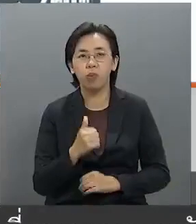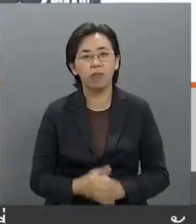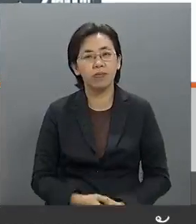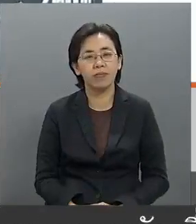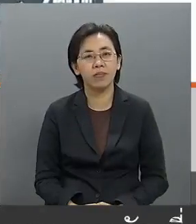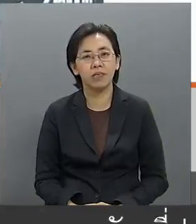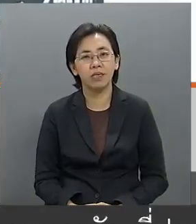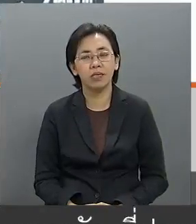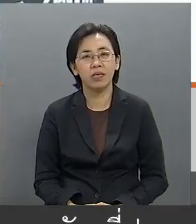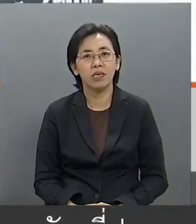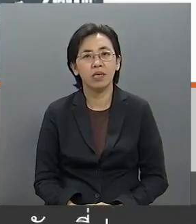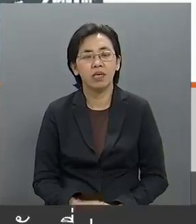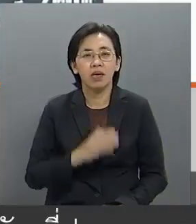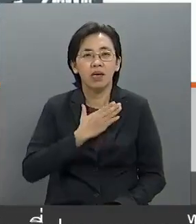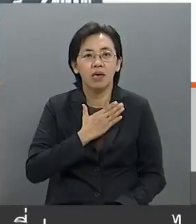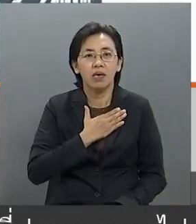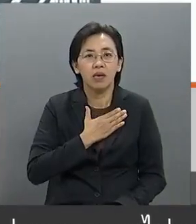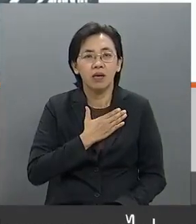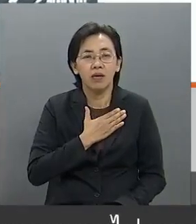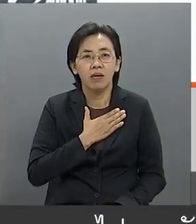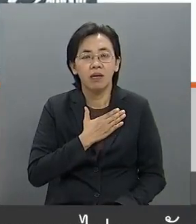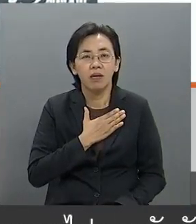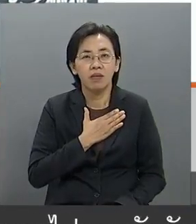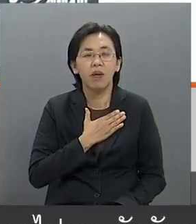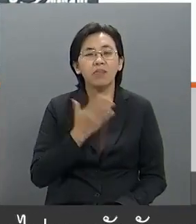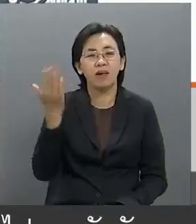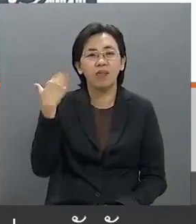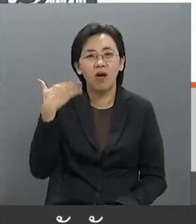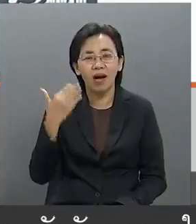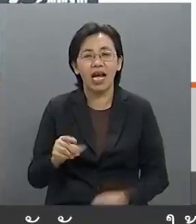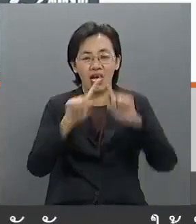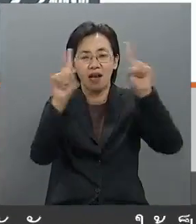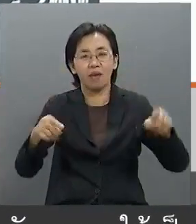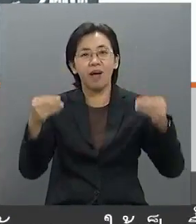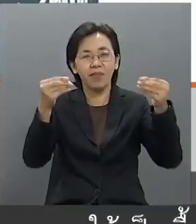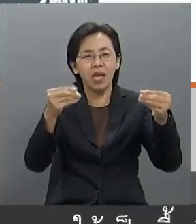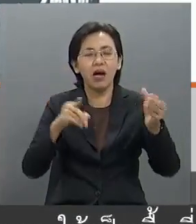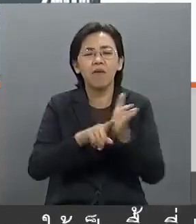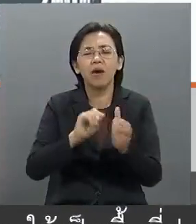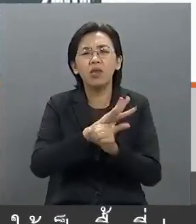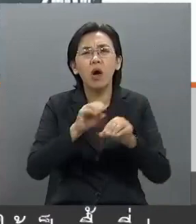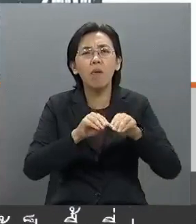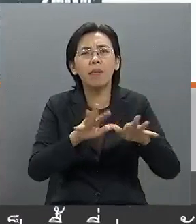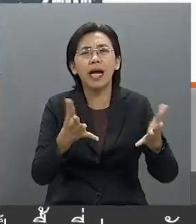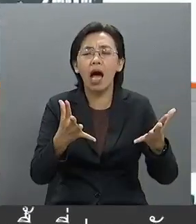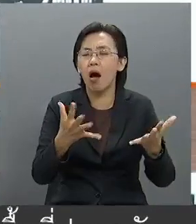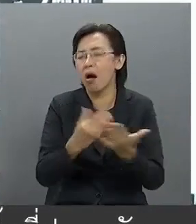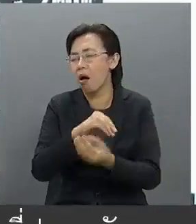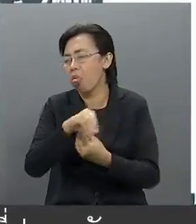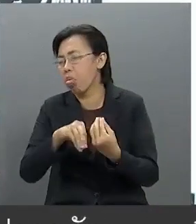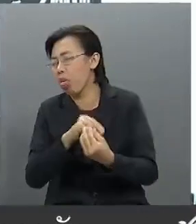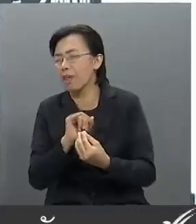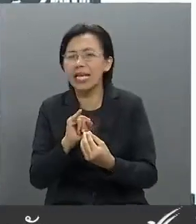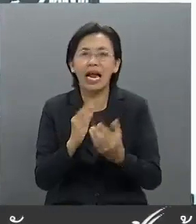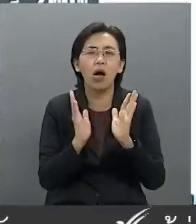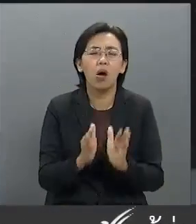ชิ้นนี้ผมแสดงที่หอธรรมบารมีครับก็ช่วงโควิดแล้วก็แบบหอศิลป์ก็ปิดไปอะไรเงี้ยทำให้คนไม่ได้